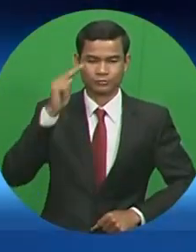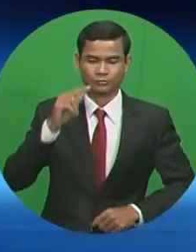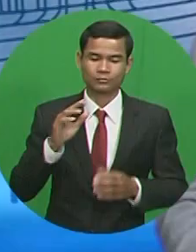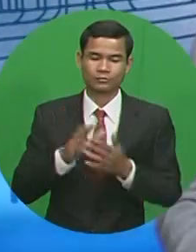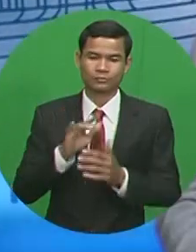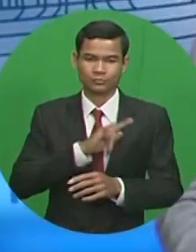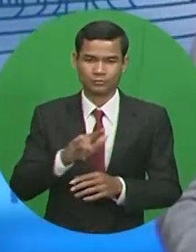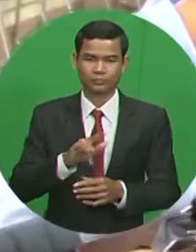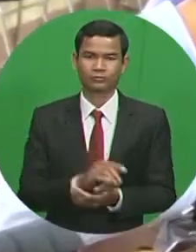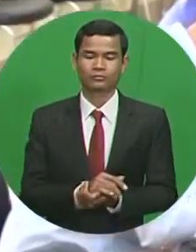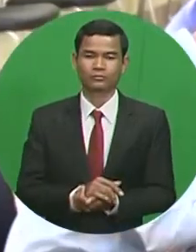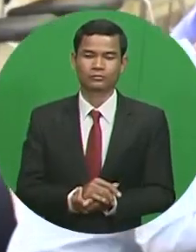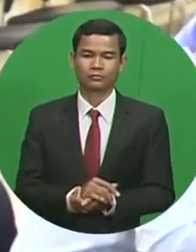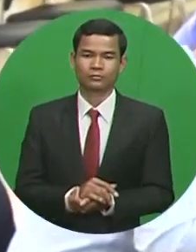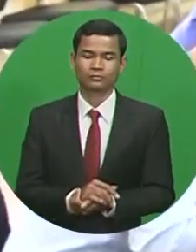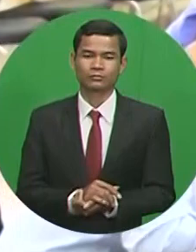បញ្ជូនសារ